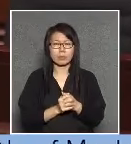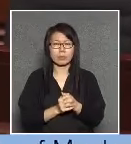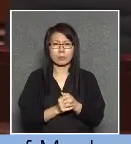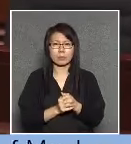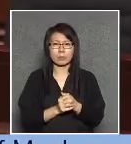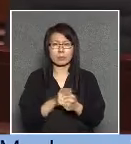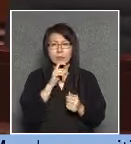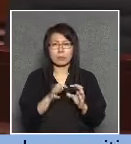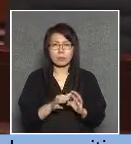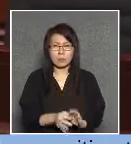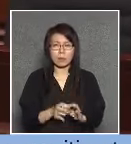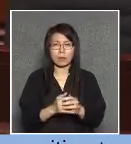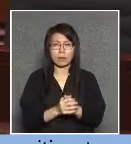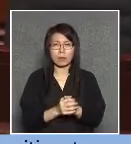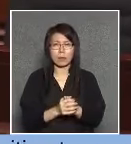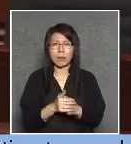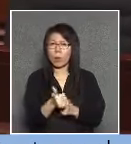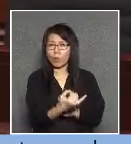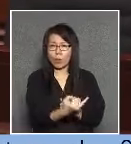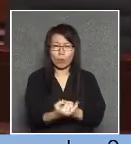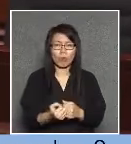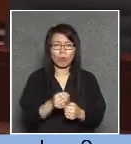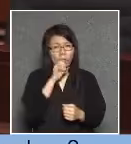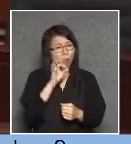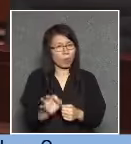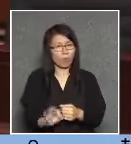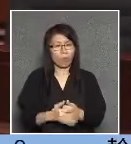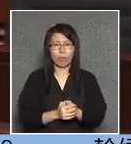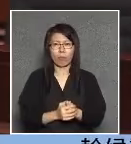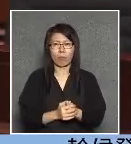有關優與劣，